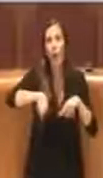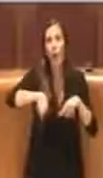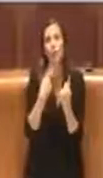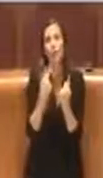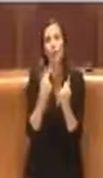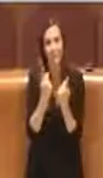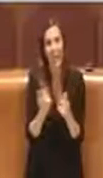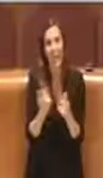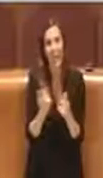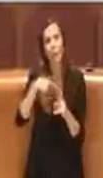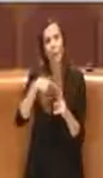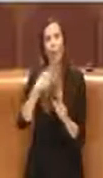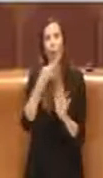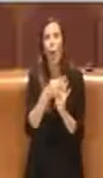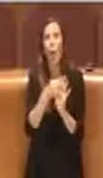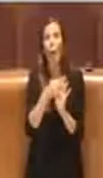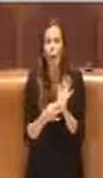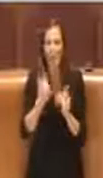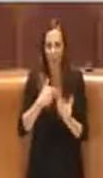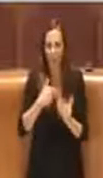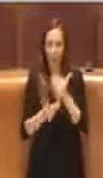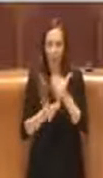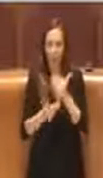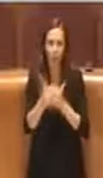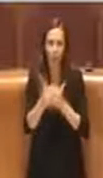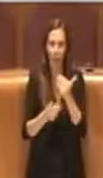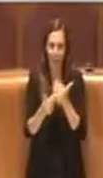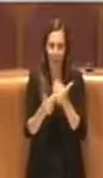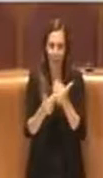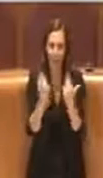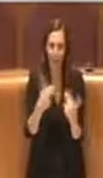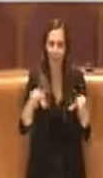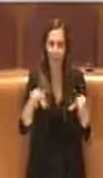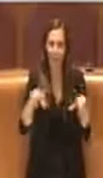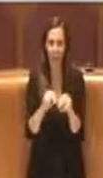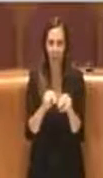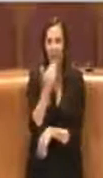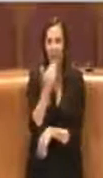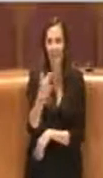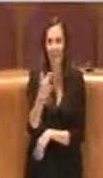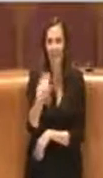soprattutto l'ordine su cui si intende procedere per fare questo riordino. Grazie, Presidente.